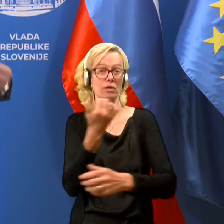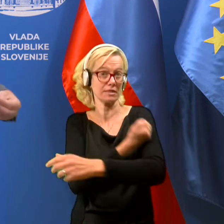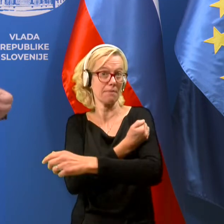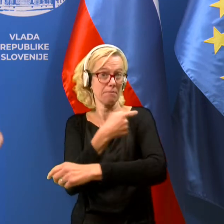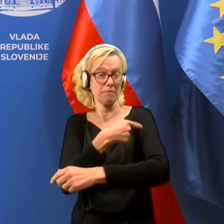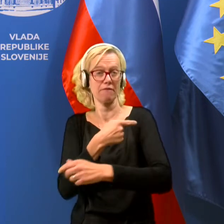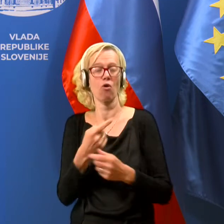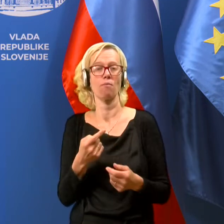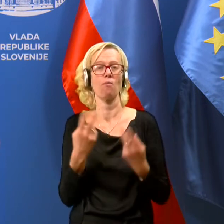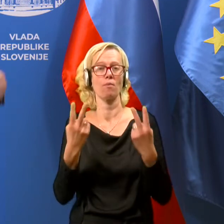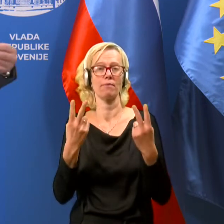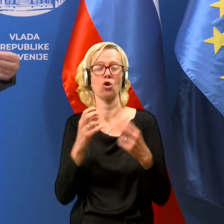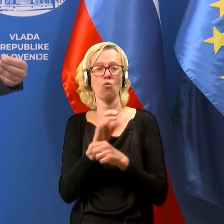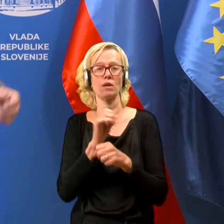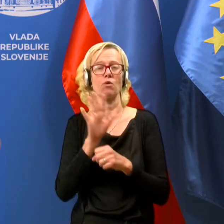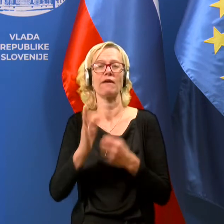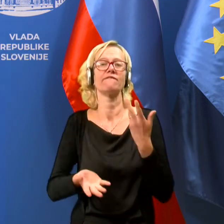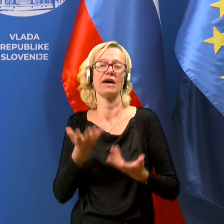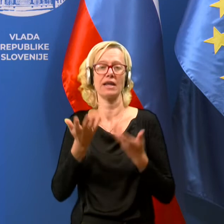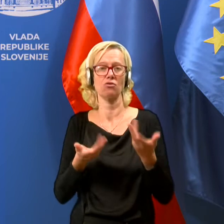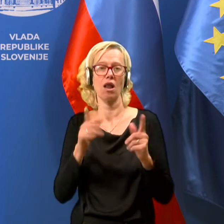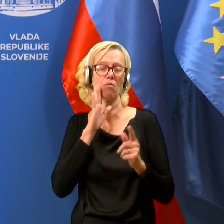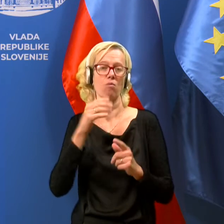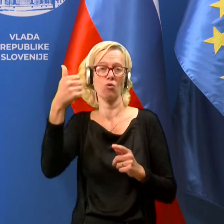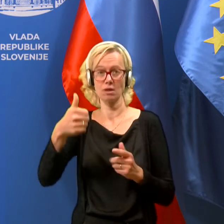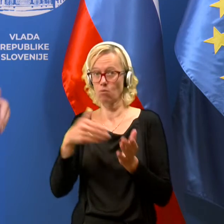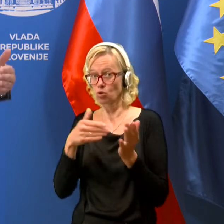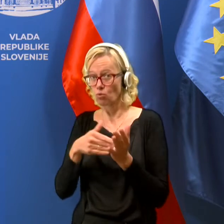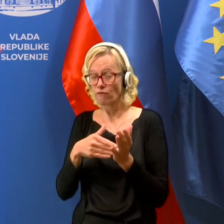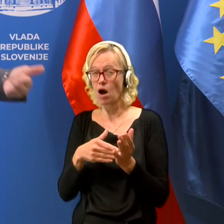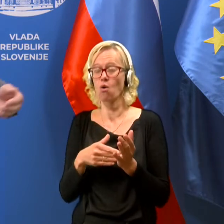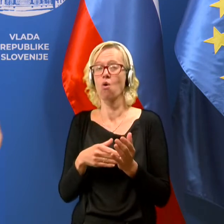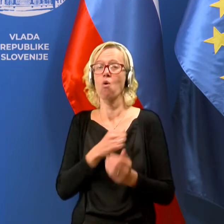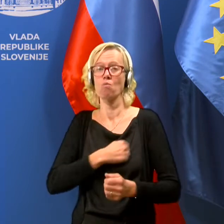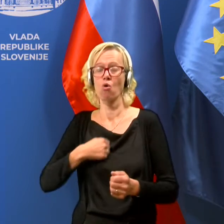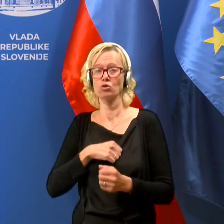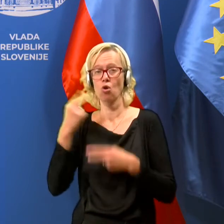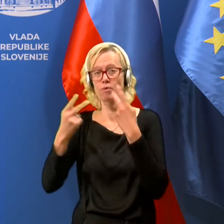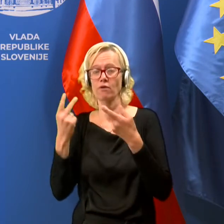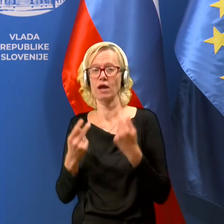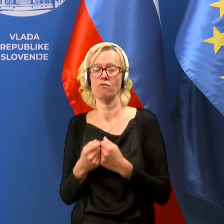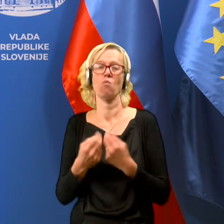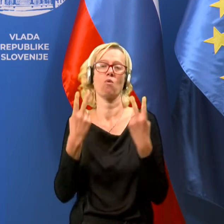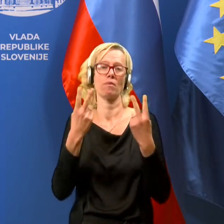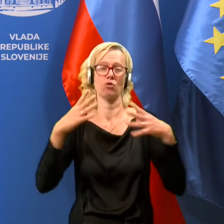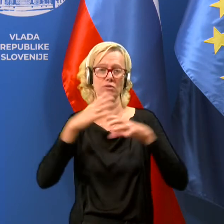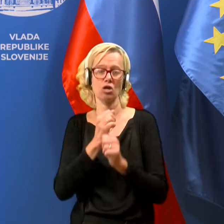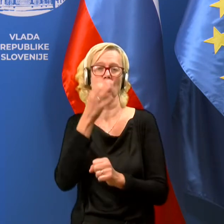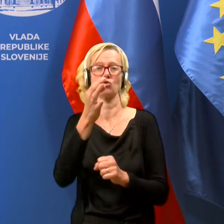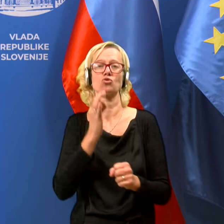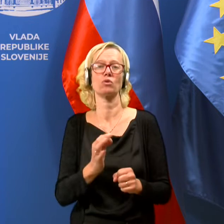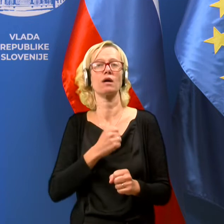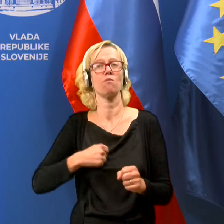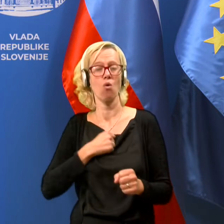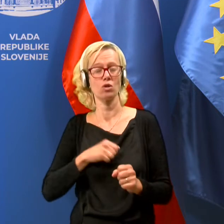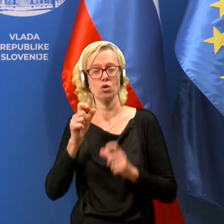pomembno vplivamo na verjetnost, ali bo posameznik potreboval bolnišnično obravnavo, pomembno zmanjšamo odstotek bolnikov,